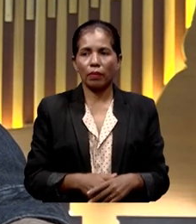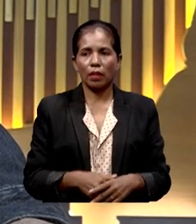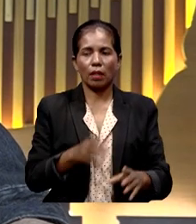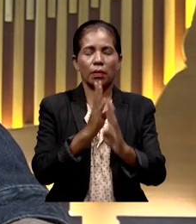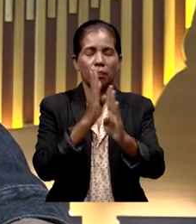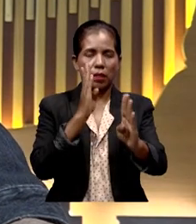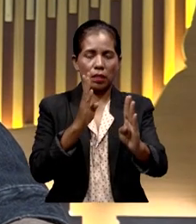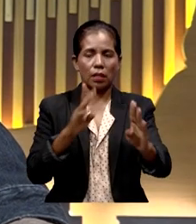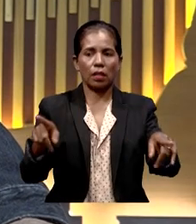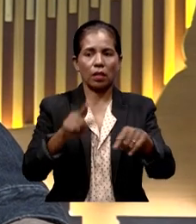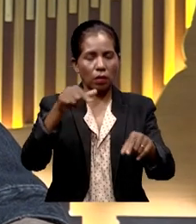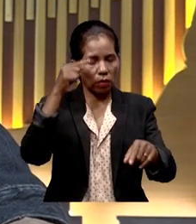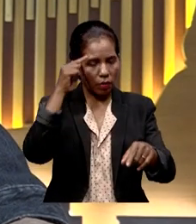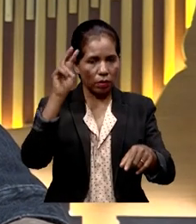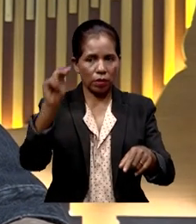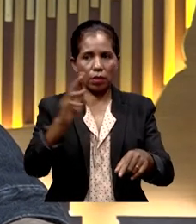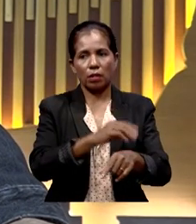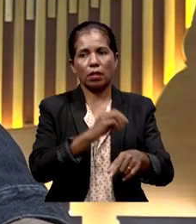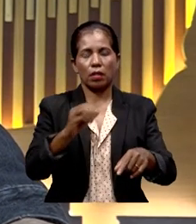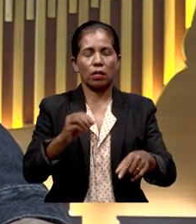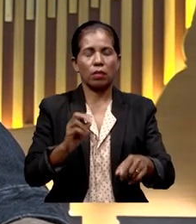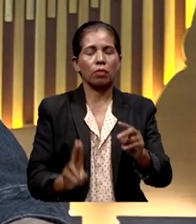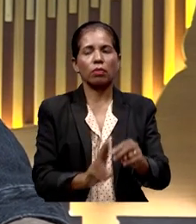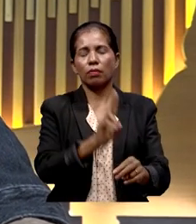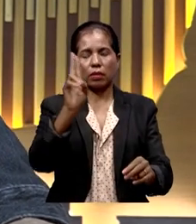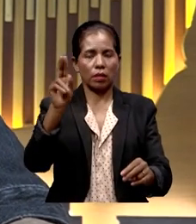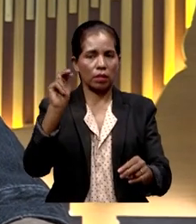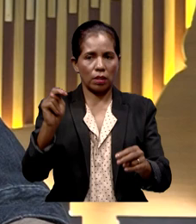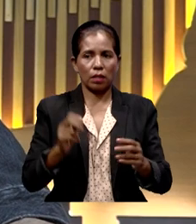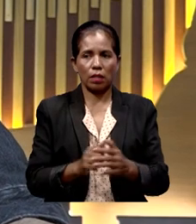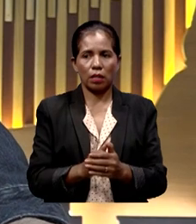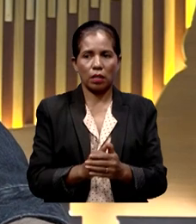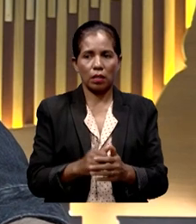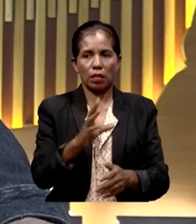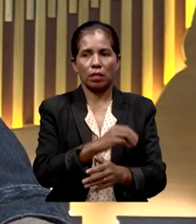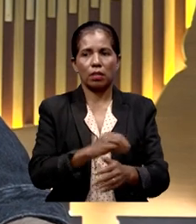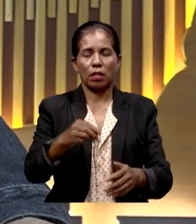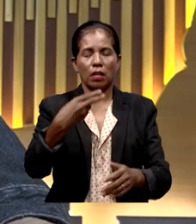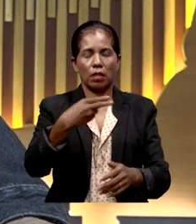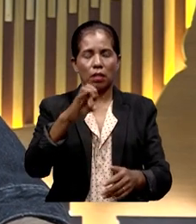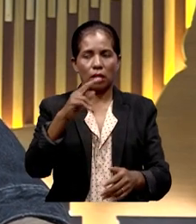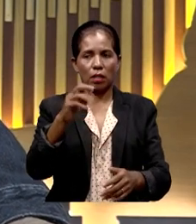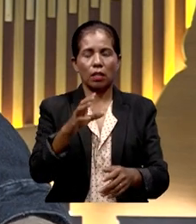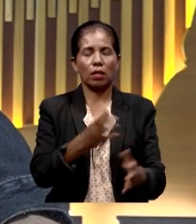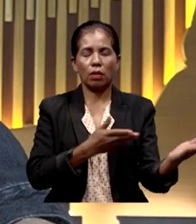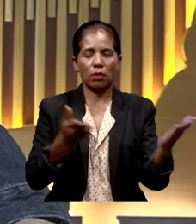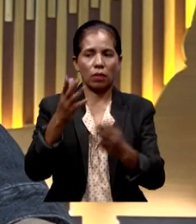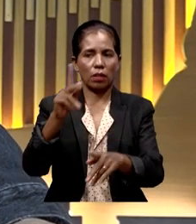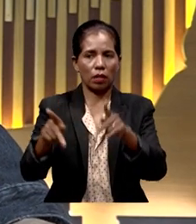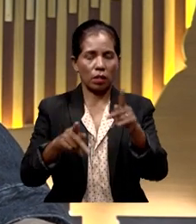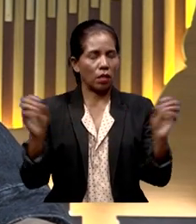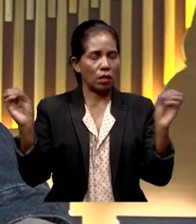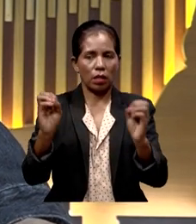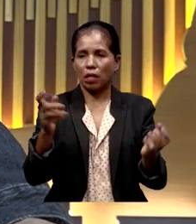o governo, a universidade, a Heineken, tudo é, e a